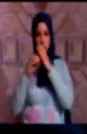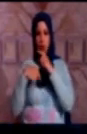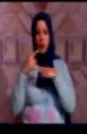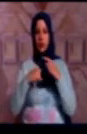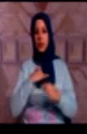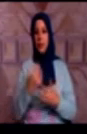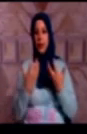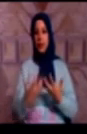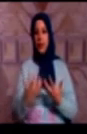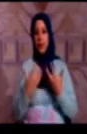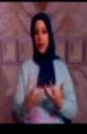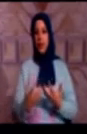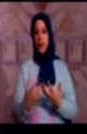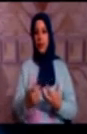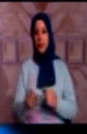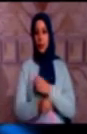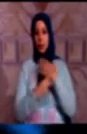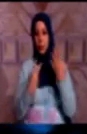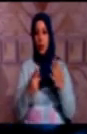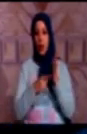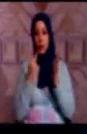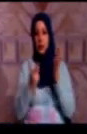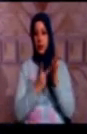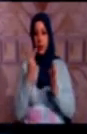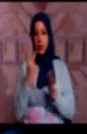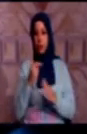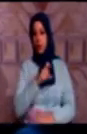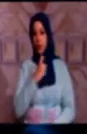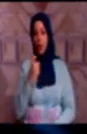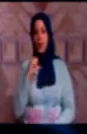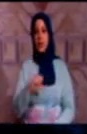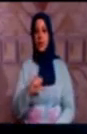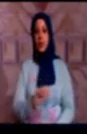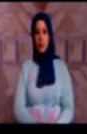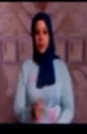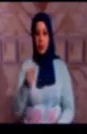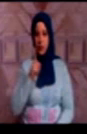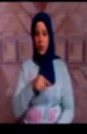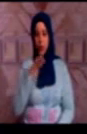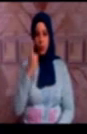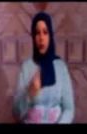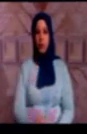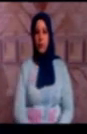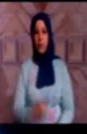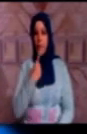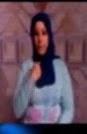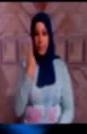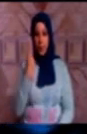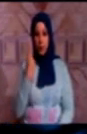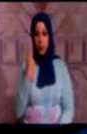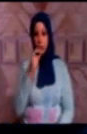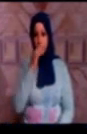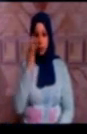عمليه تخفيف الاحمال الاسبوع الاول والثاني من سبتمبر المقبل نتمنى من الله ولكن يمكن